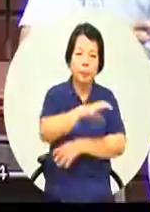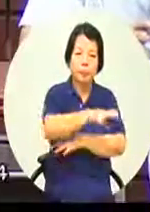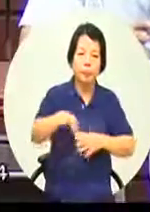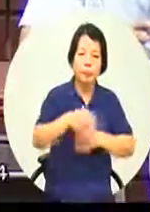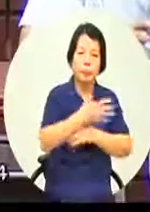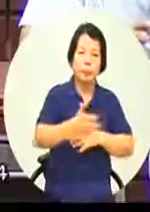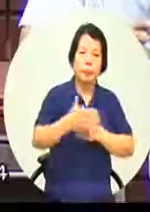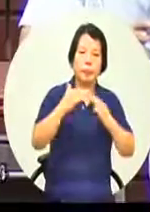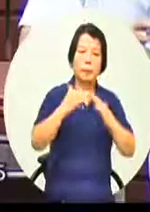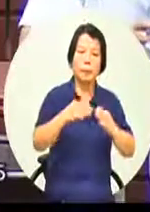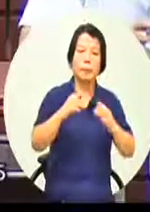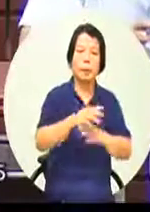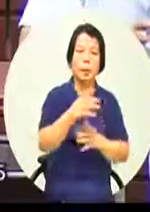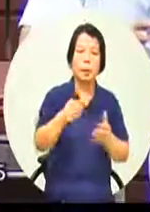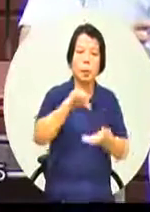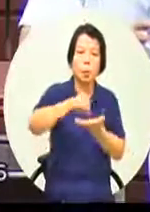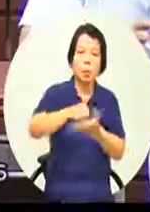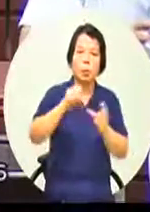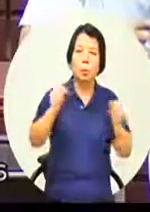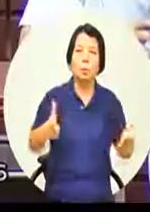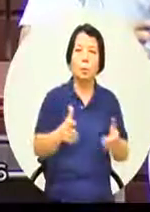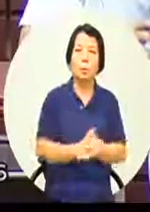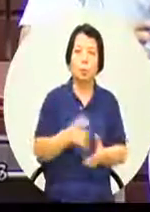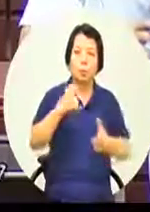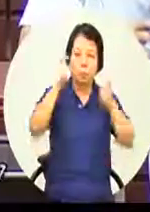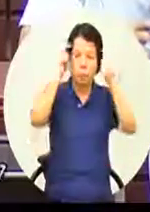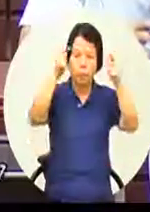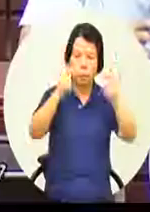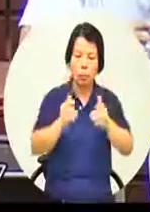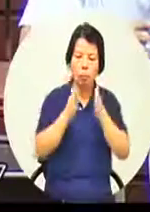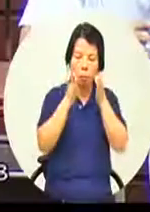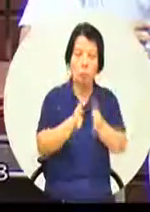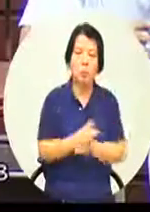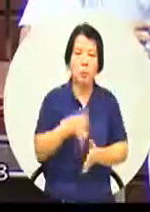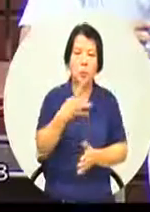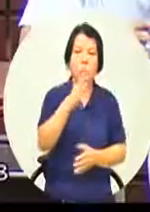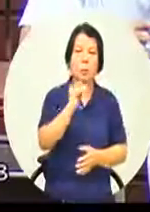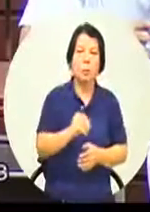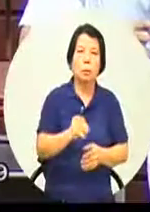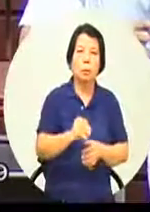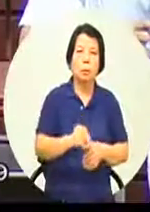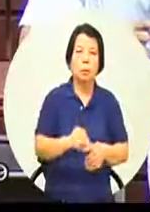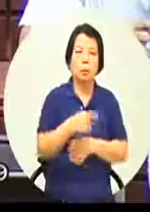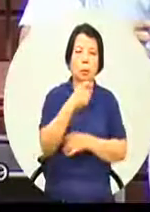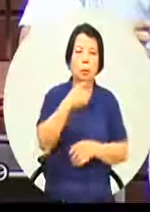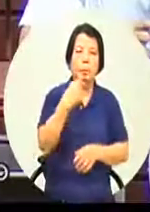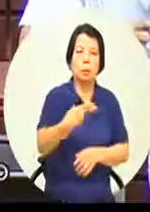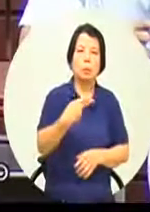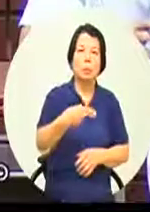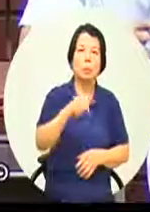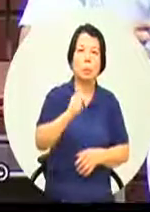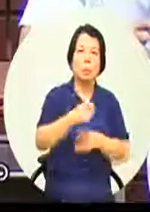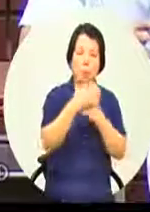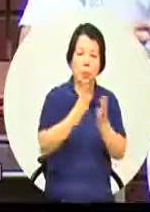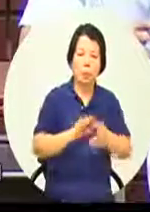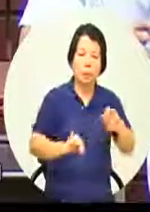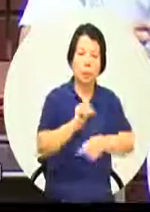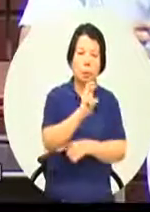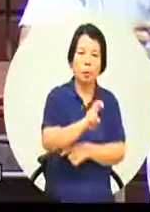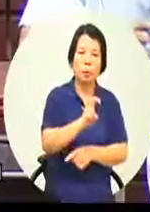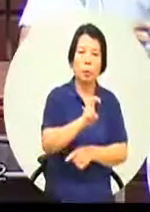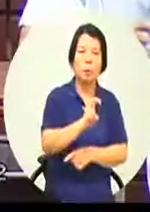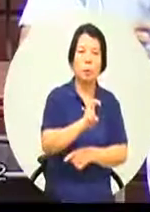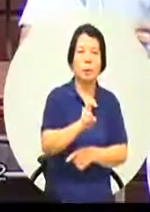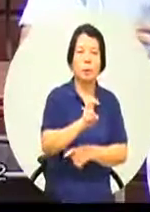的性质不一样。那我这里高雄市只有在47000多公顷的耕地边境里，只占了22%是平